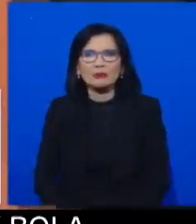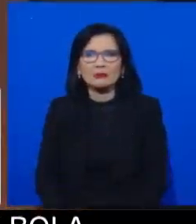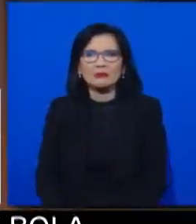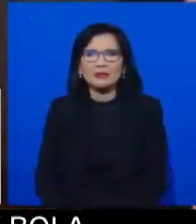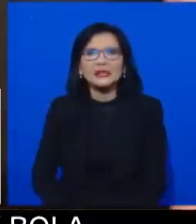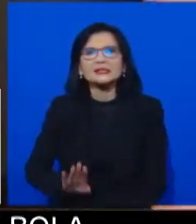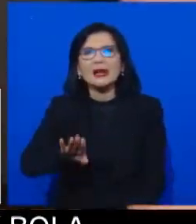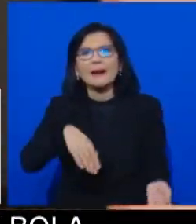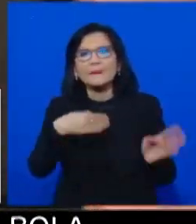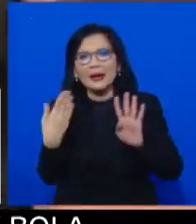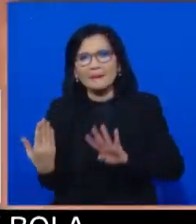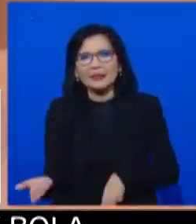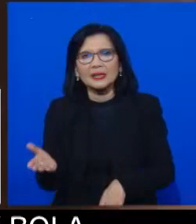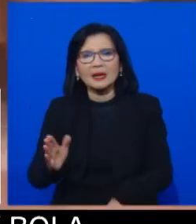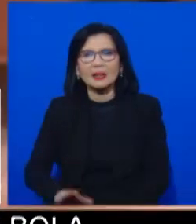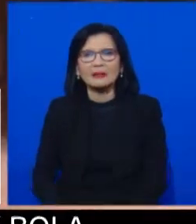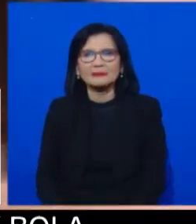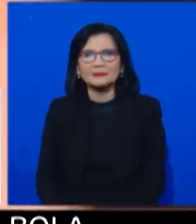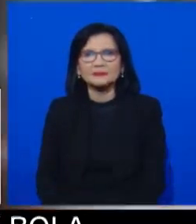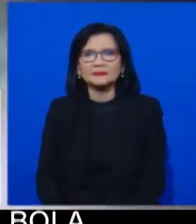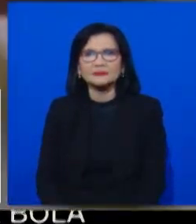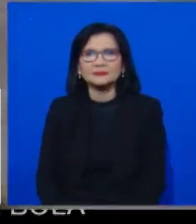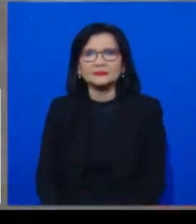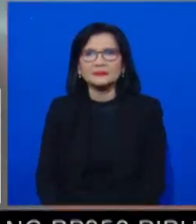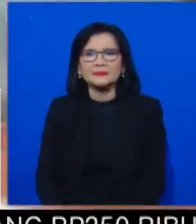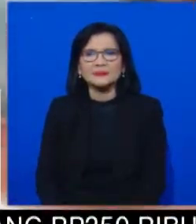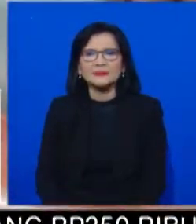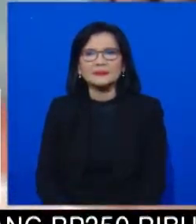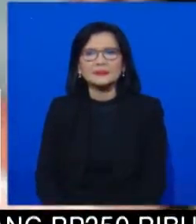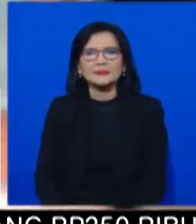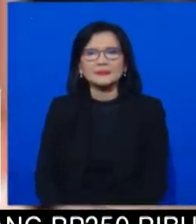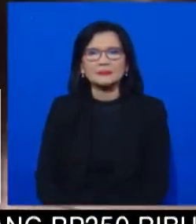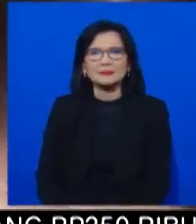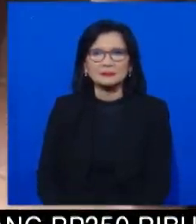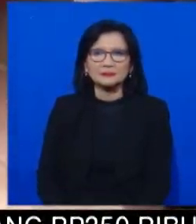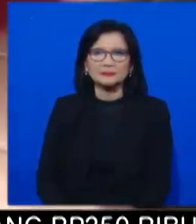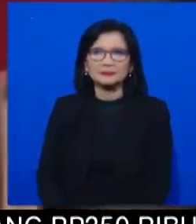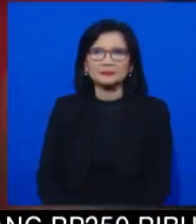hingga meninggal dunia di lokasi.